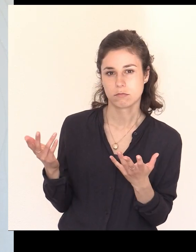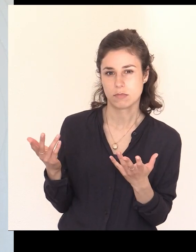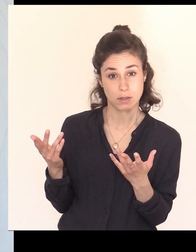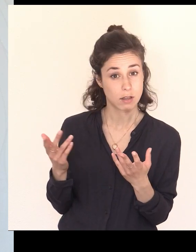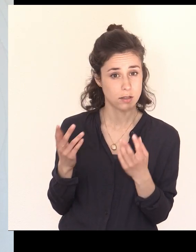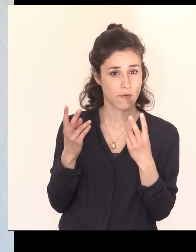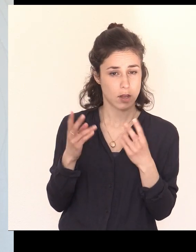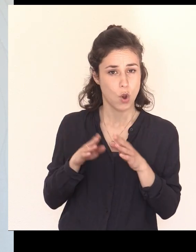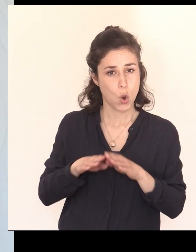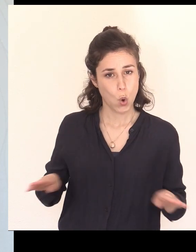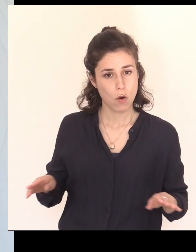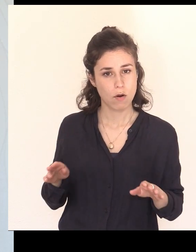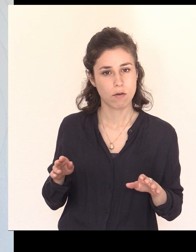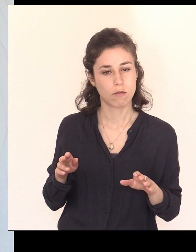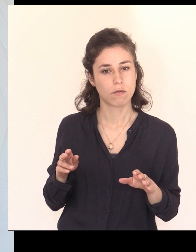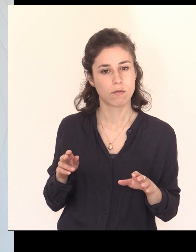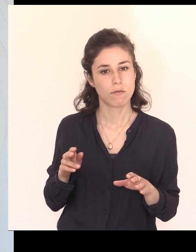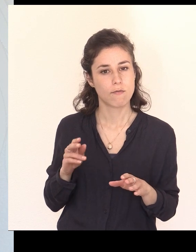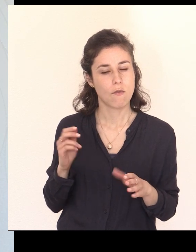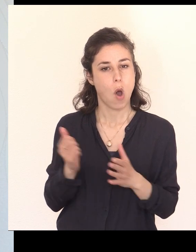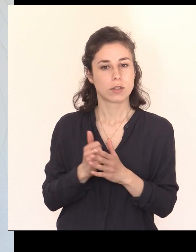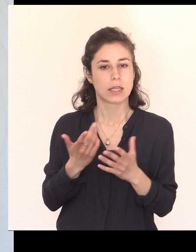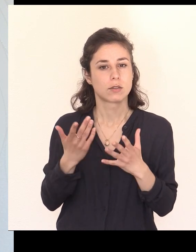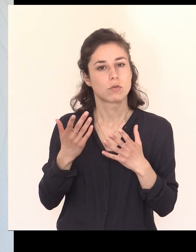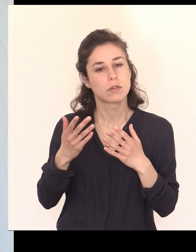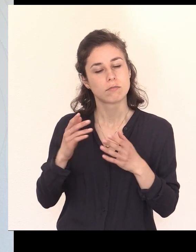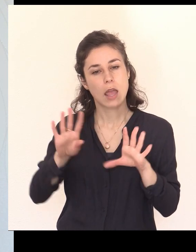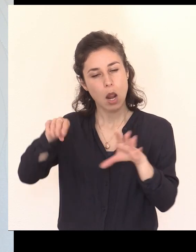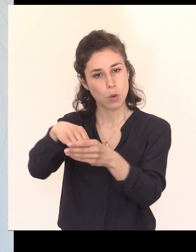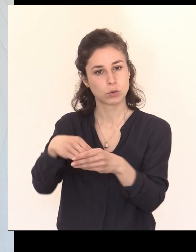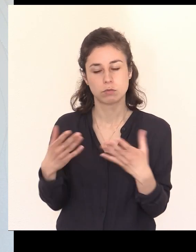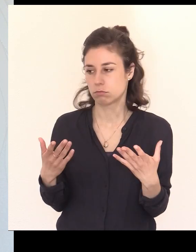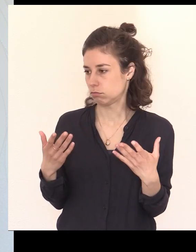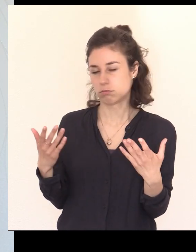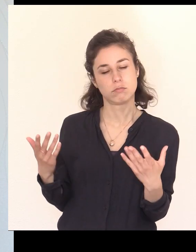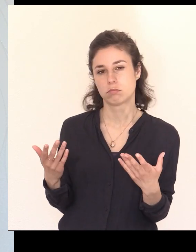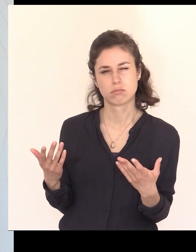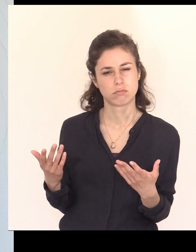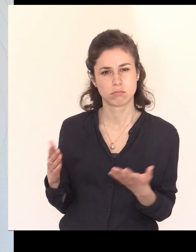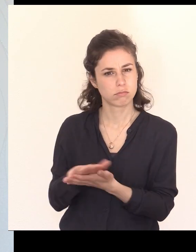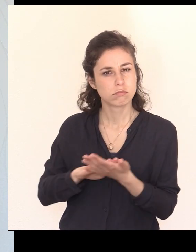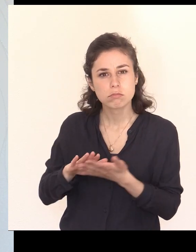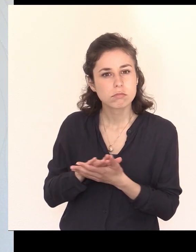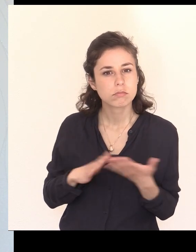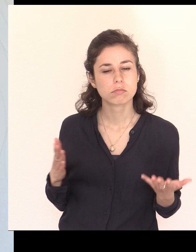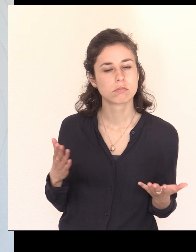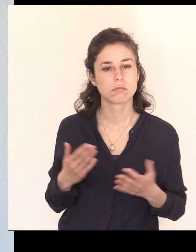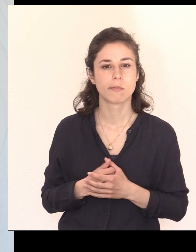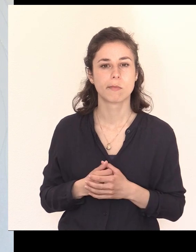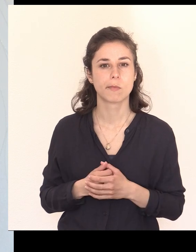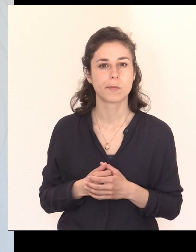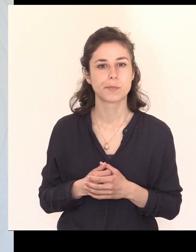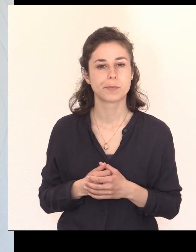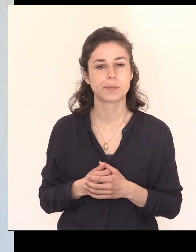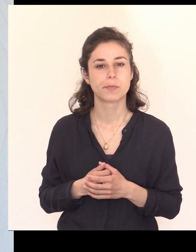der Grundvoraussetzungen für Inklusion, eine absolute Fehlanzeige heutzutage.